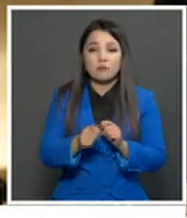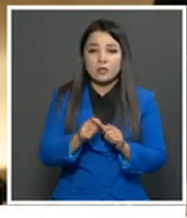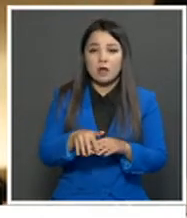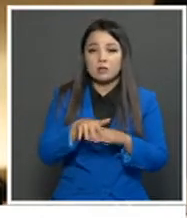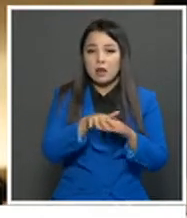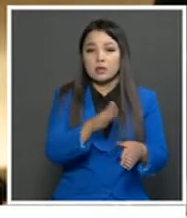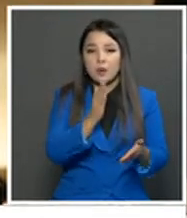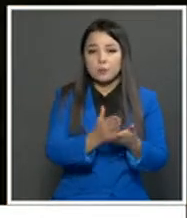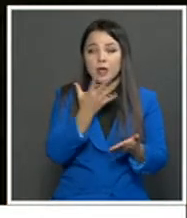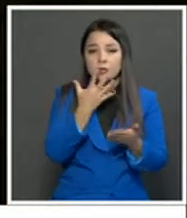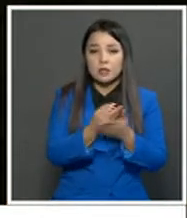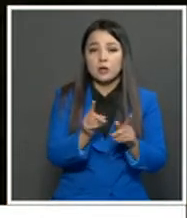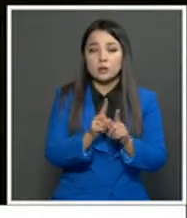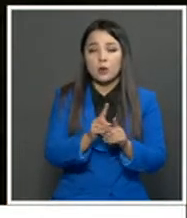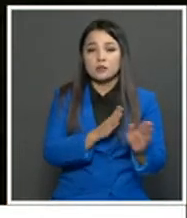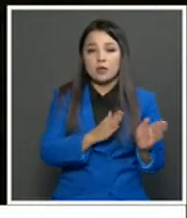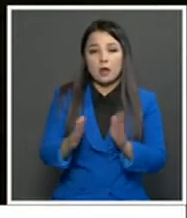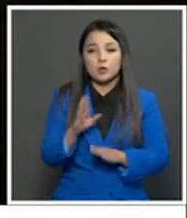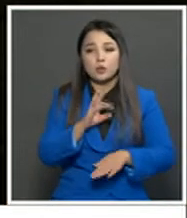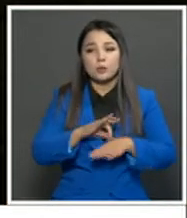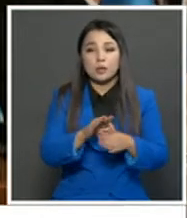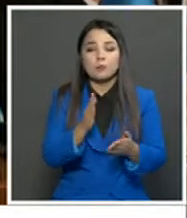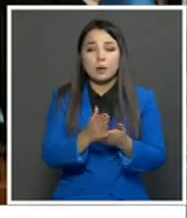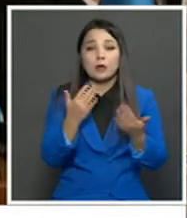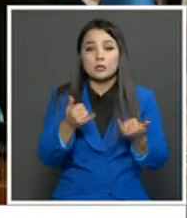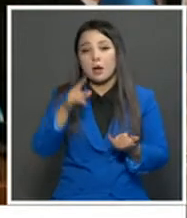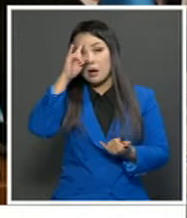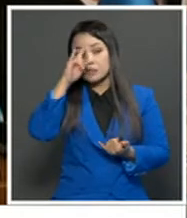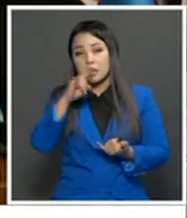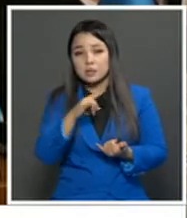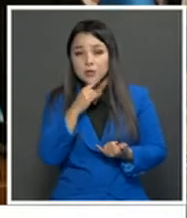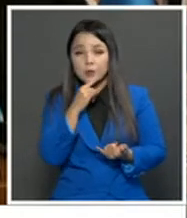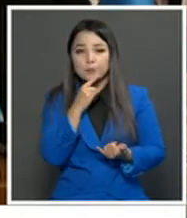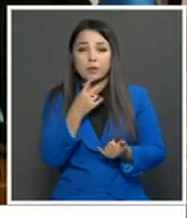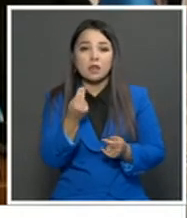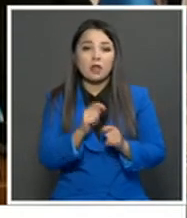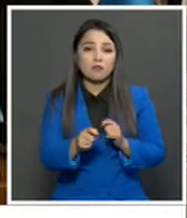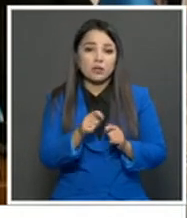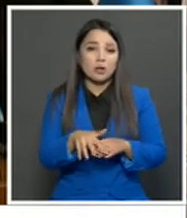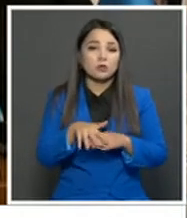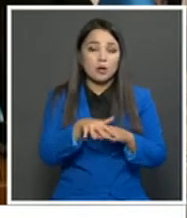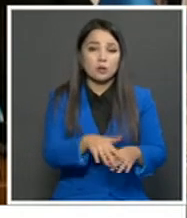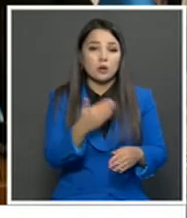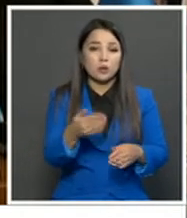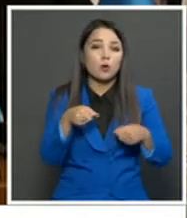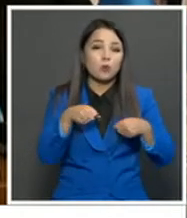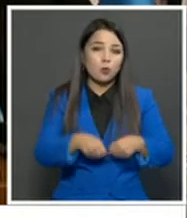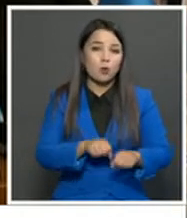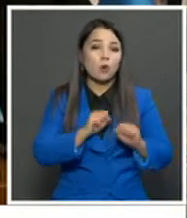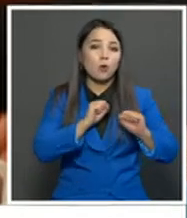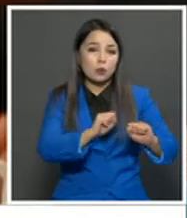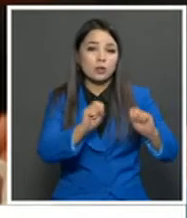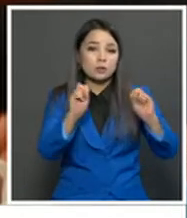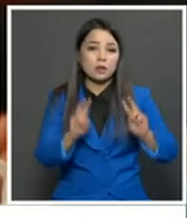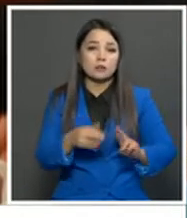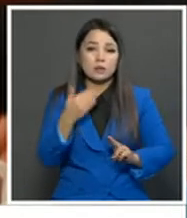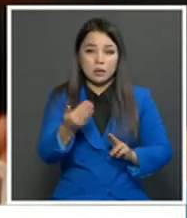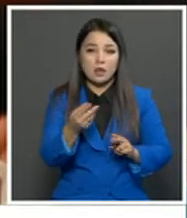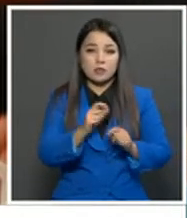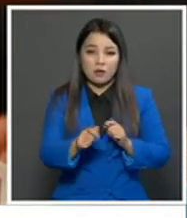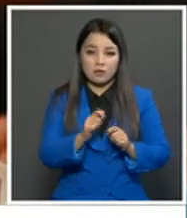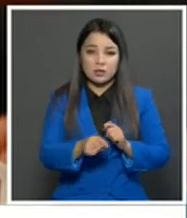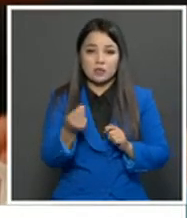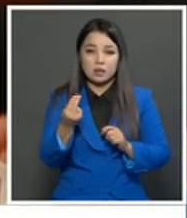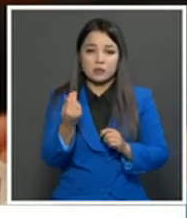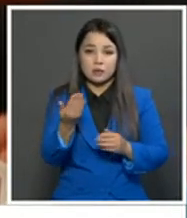дәлме-дәл регламенттелген. Бүгінгі күні Қазақстанда инвесторлардың құқығын қорғау үшін